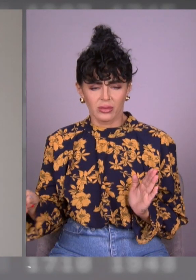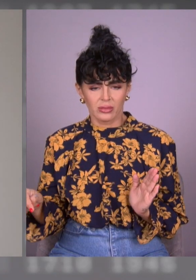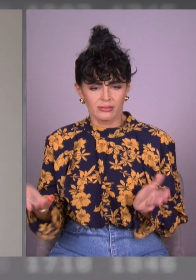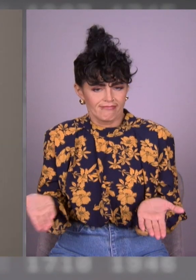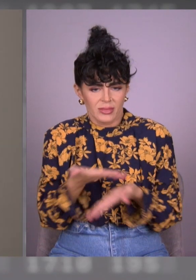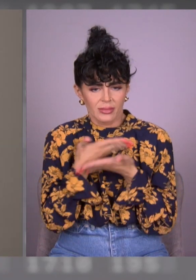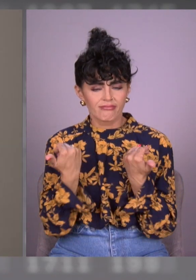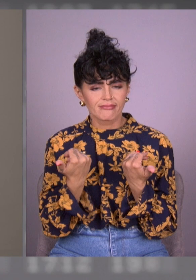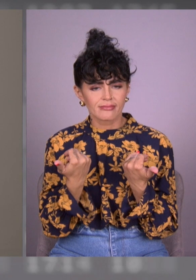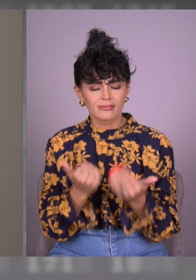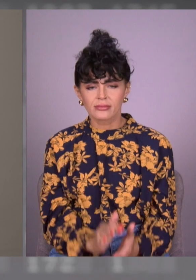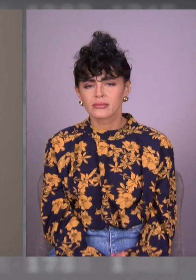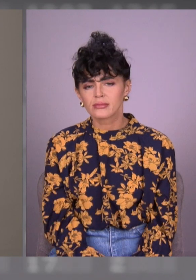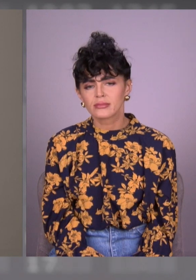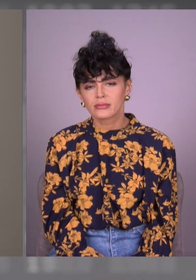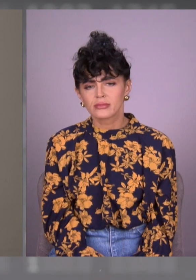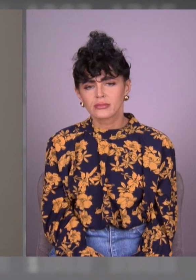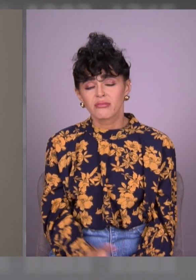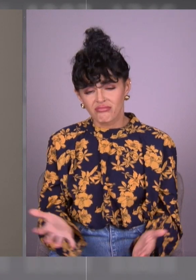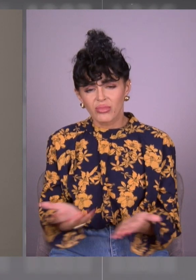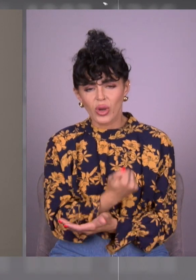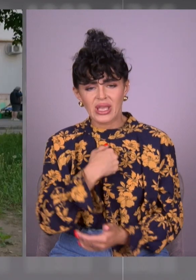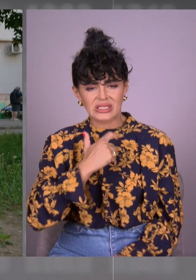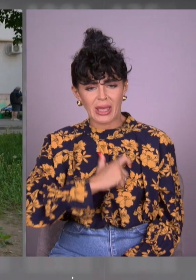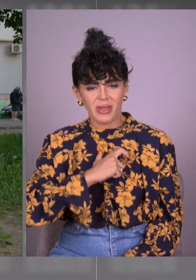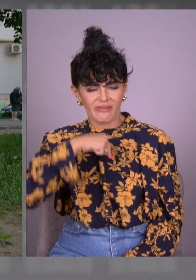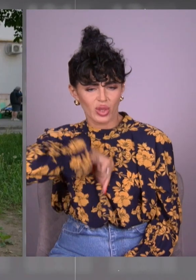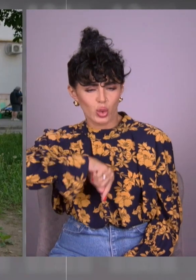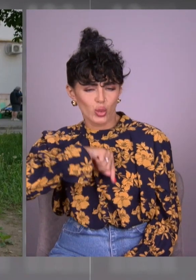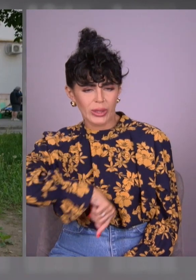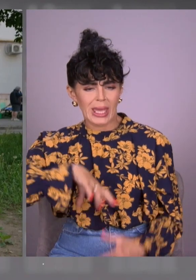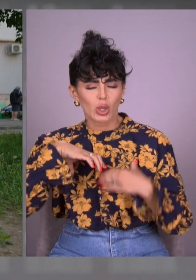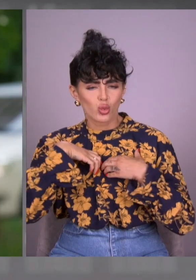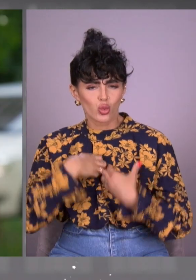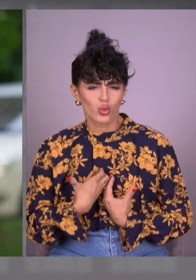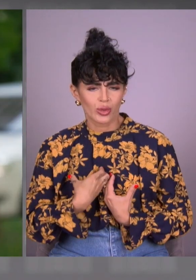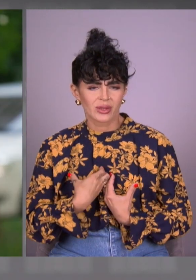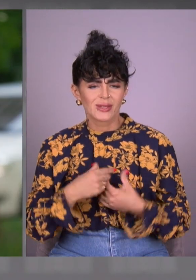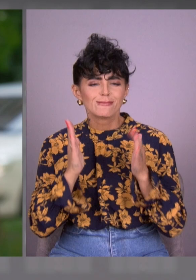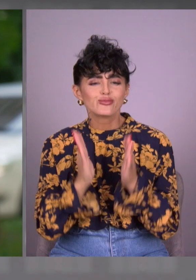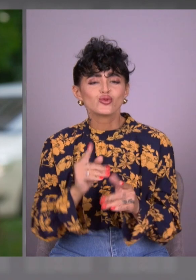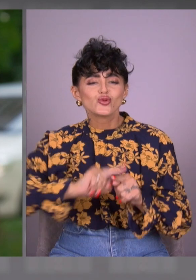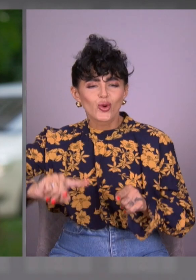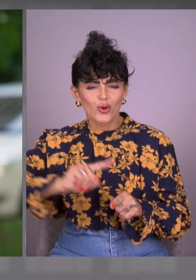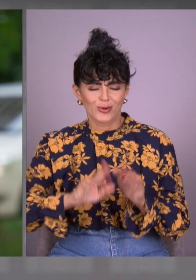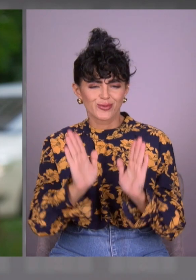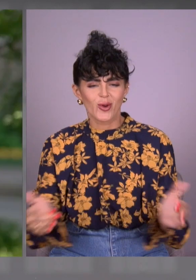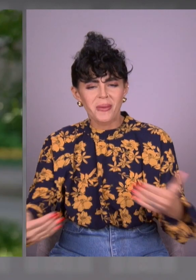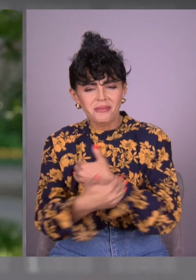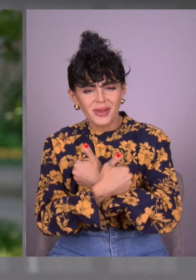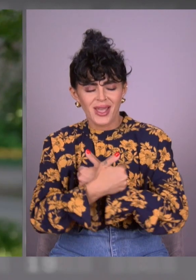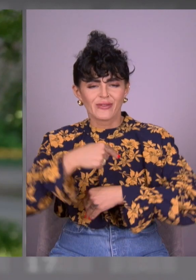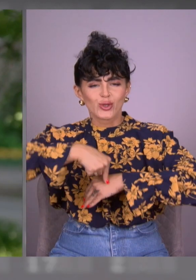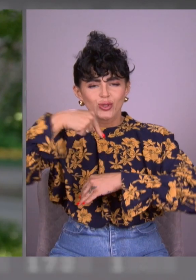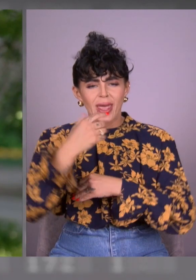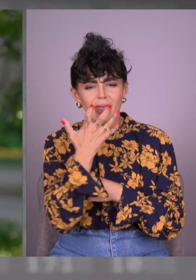ні. Мені від цього грустно. Вже скоро, вже обіймете, побачитеся, відчуєте